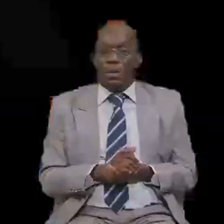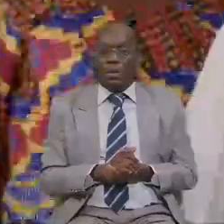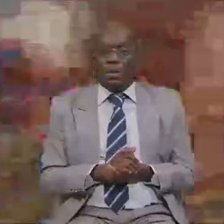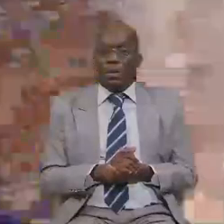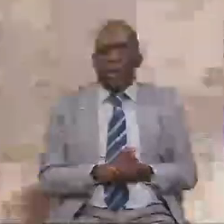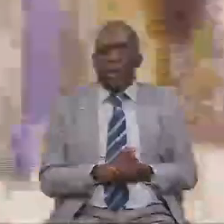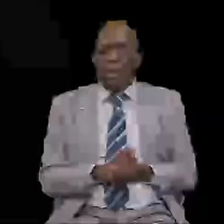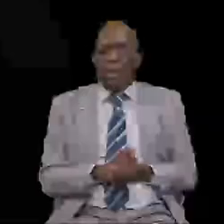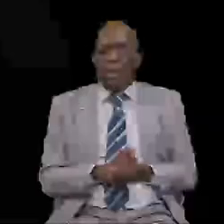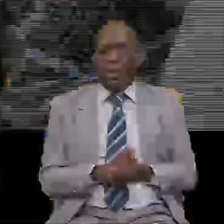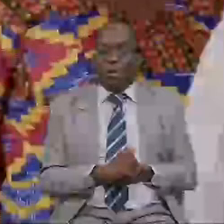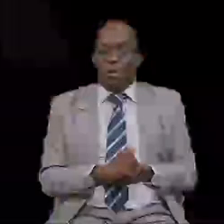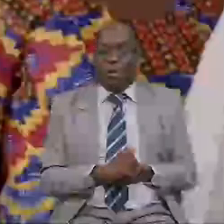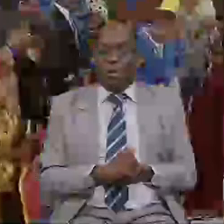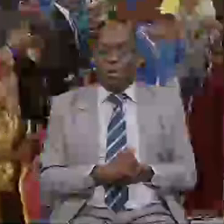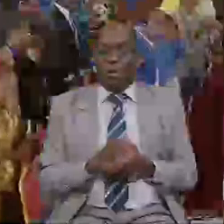Demande.